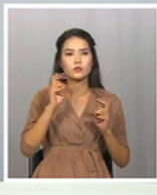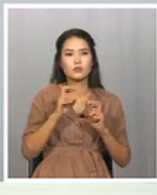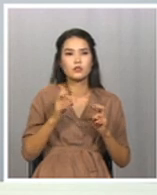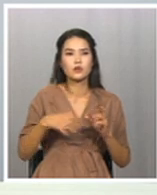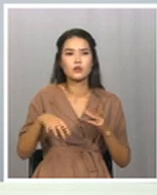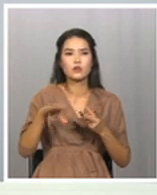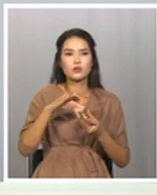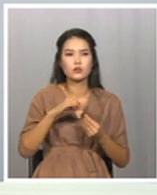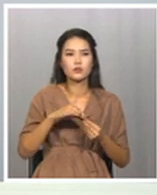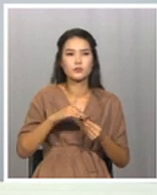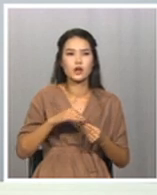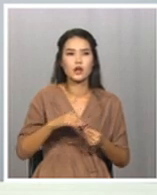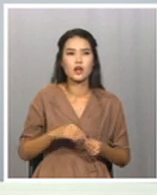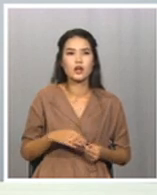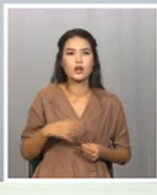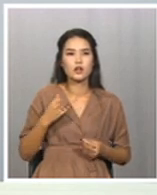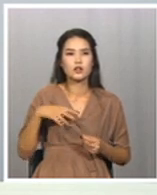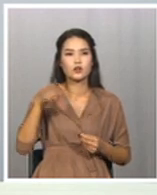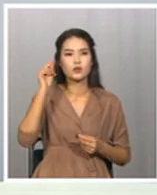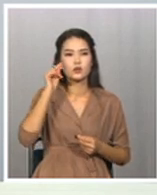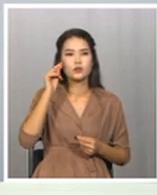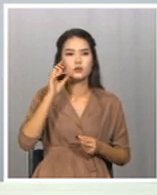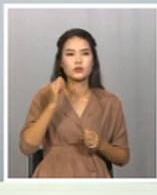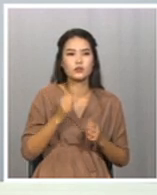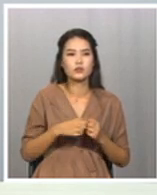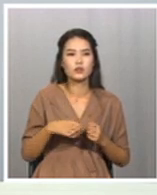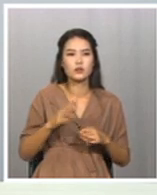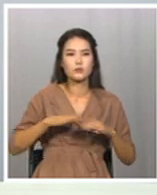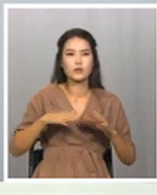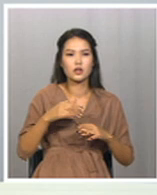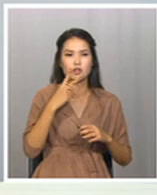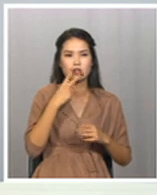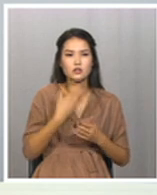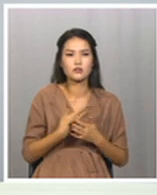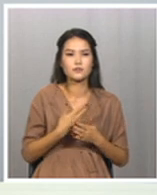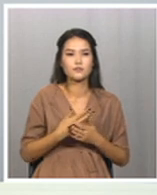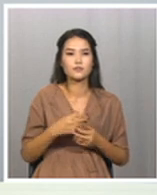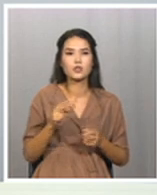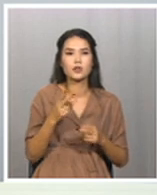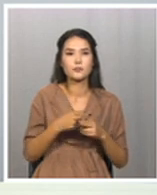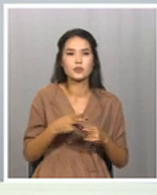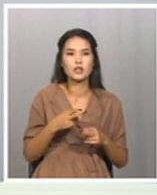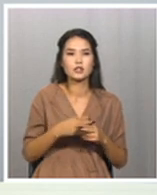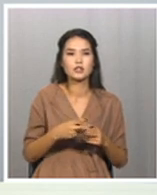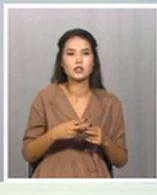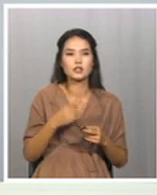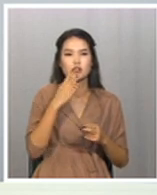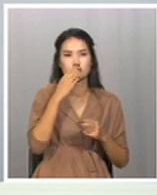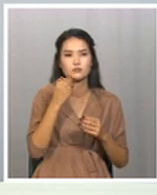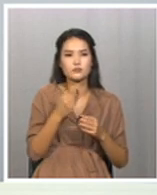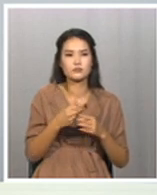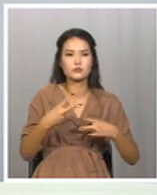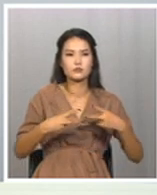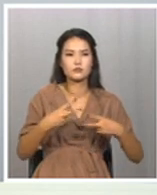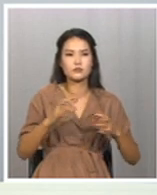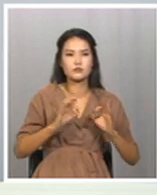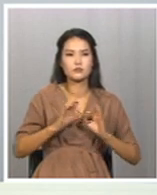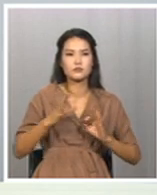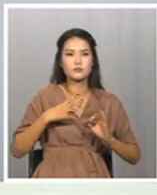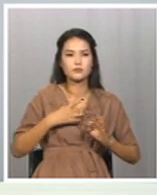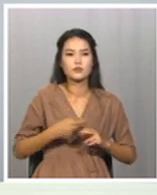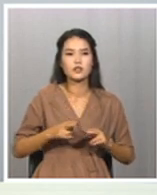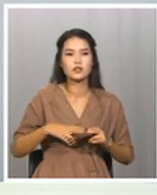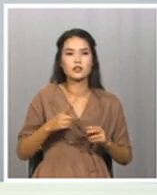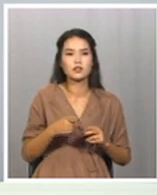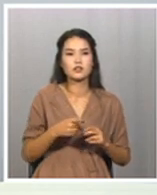қорытындылап кетейік. Біз сіздермен бірінші практикалық жұмысты жасаған кезде металдардың белсенділік қатарын салыстырдық. Бұл жерде сіздермен